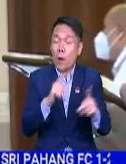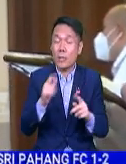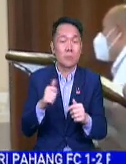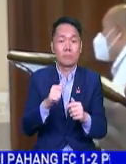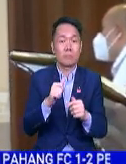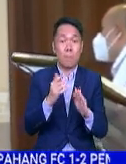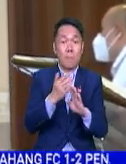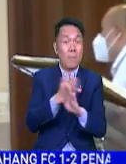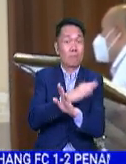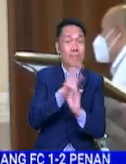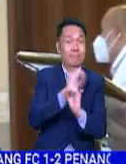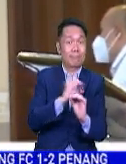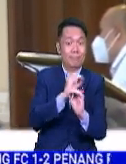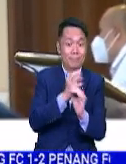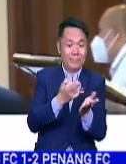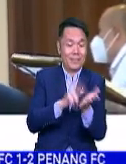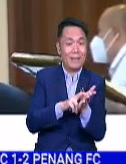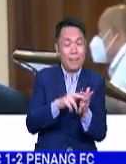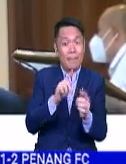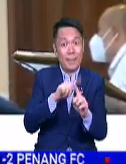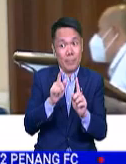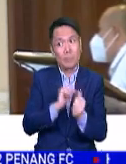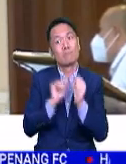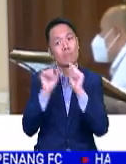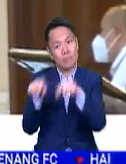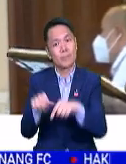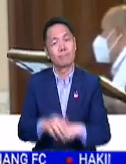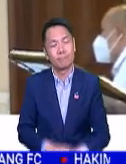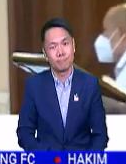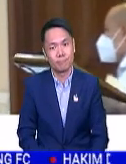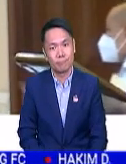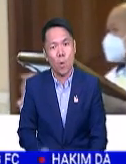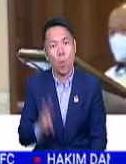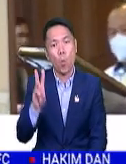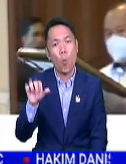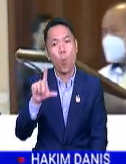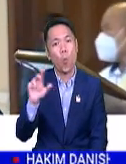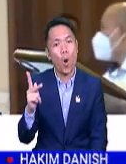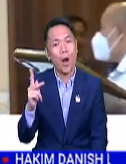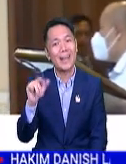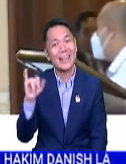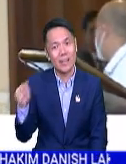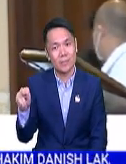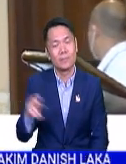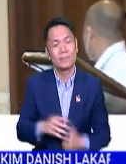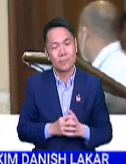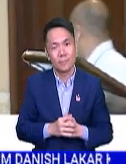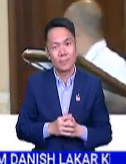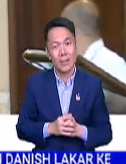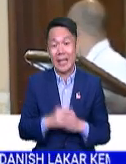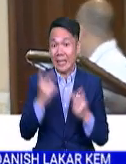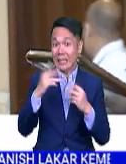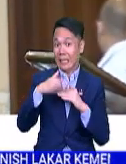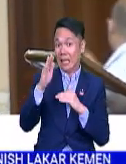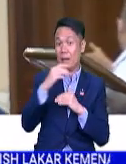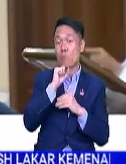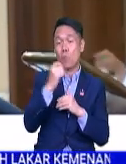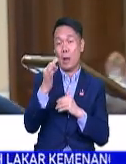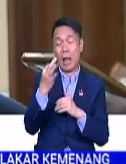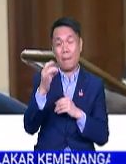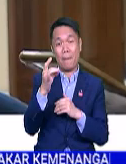kerana data yang kita ada dalam statistik kita yang mereka yang 18 tahun ke atas adalah lebih